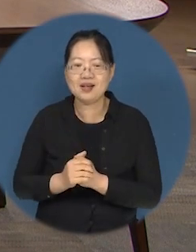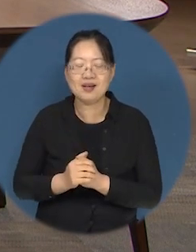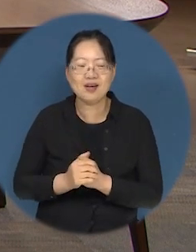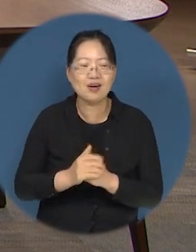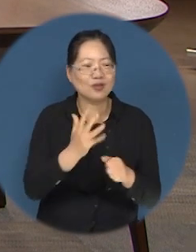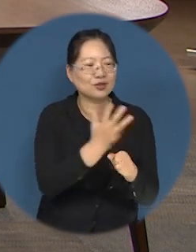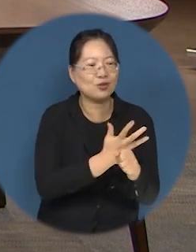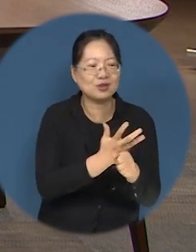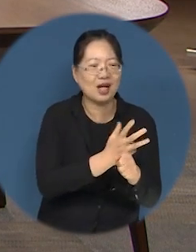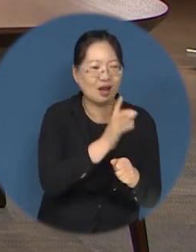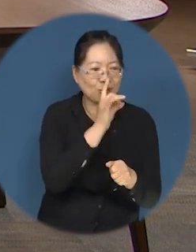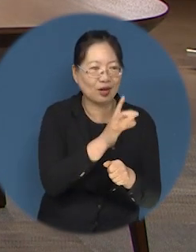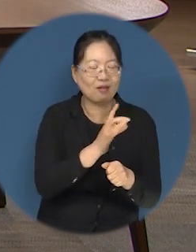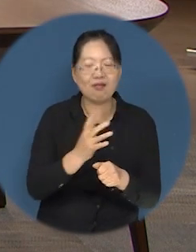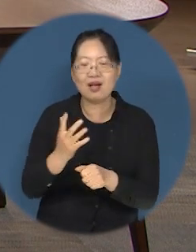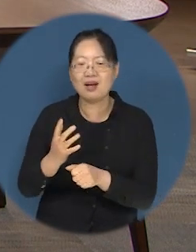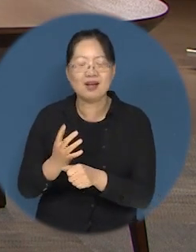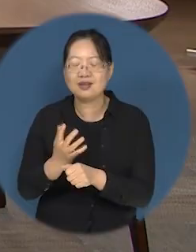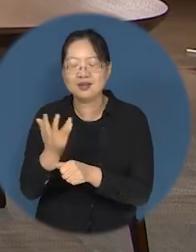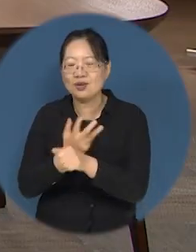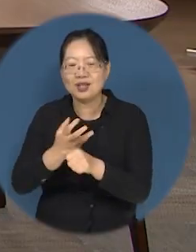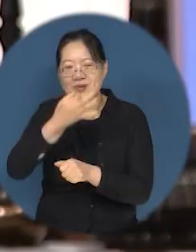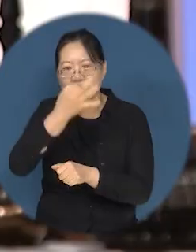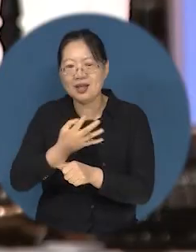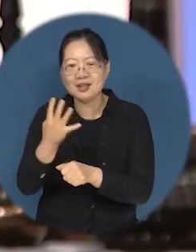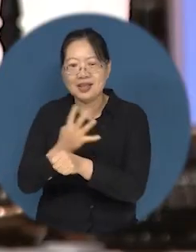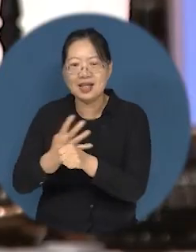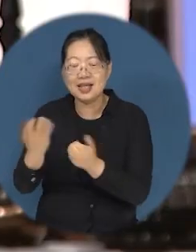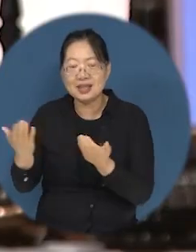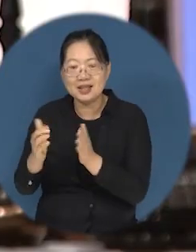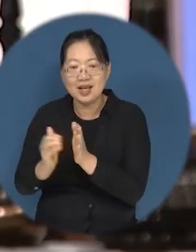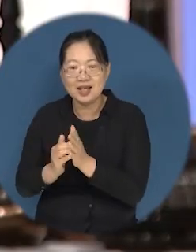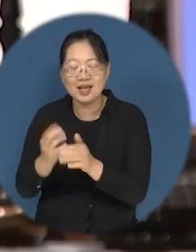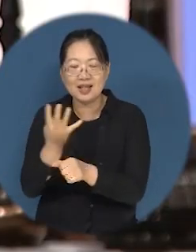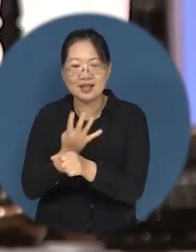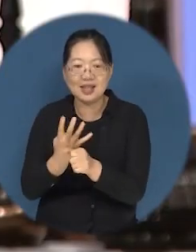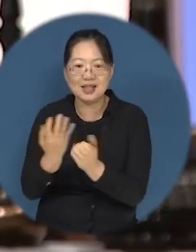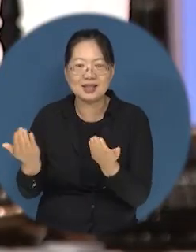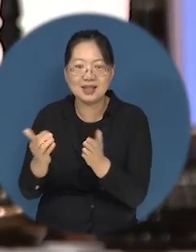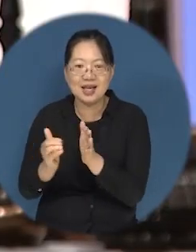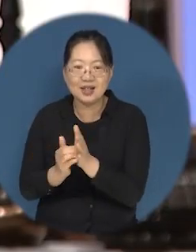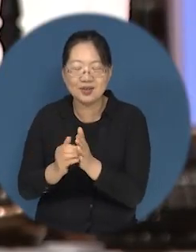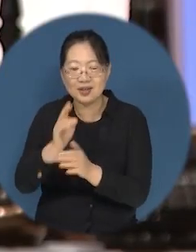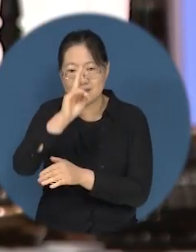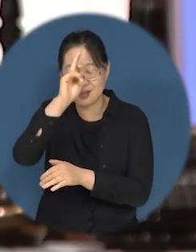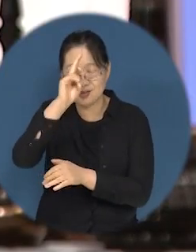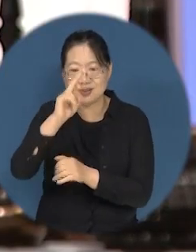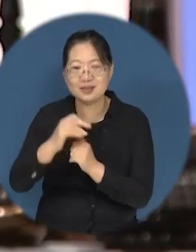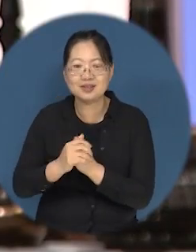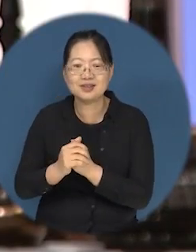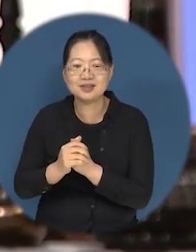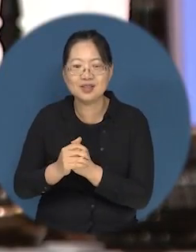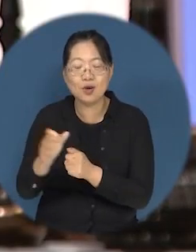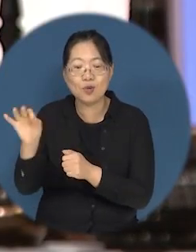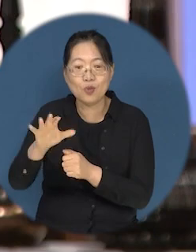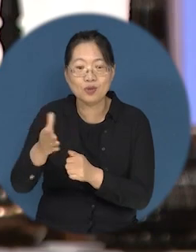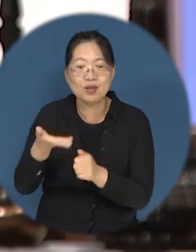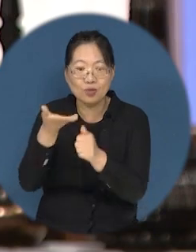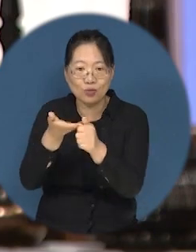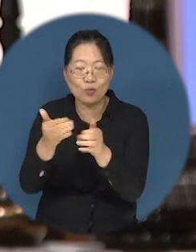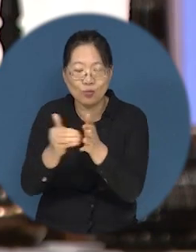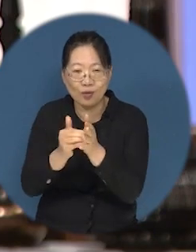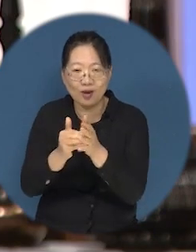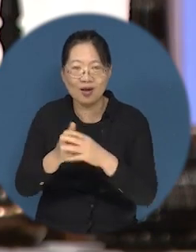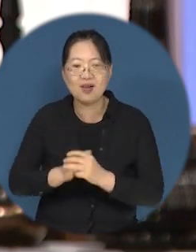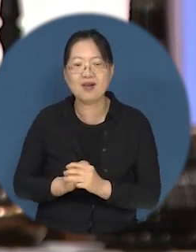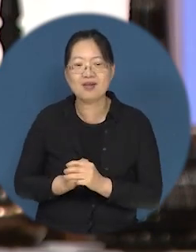8시간이 아니고 예, 8시간 하기는 좀 힘들고요. 그래서 4시간 일을 하면 저희는 이제 4시간 하고 그다음에 이제 점심을 공짜로 이제